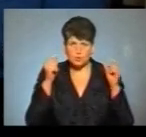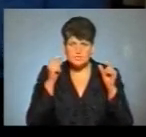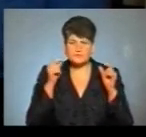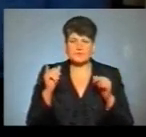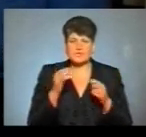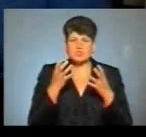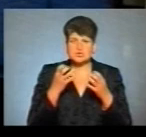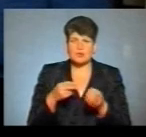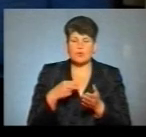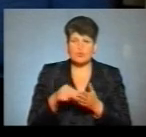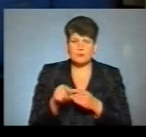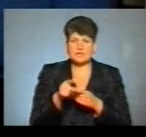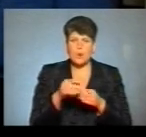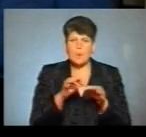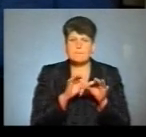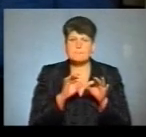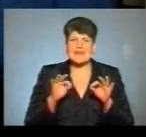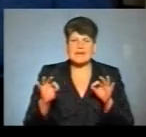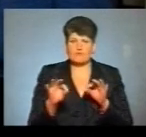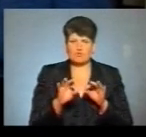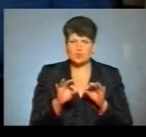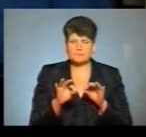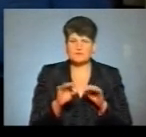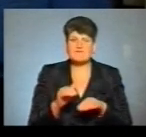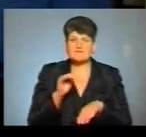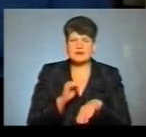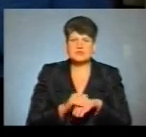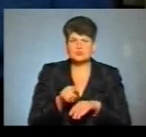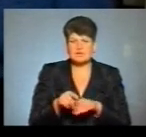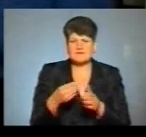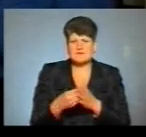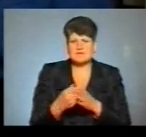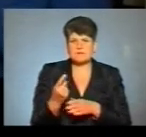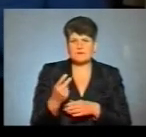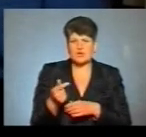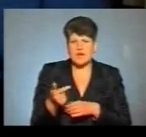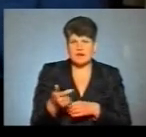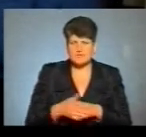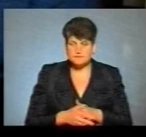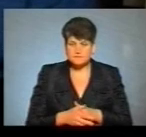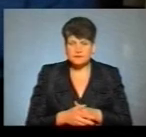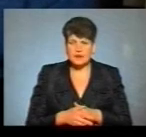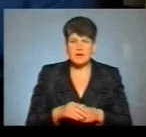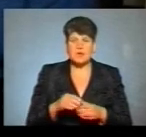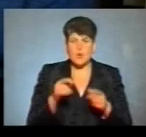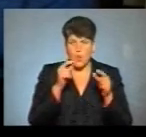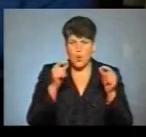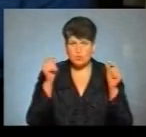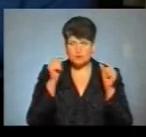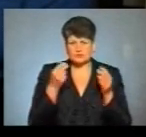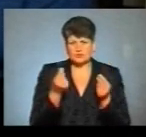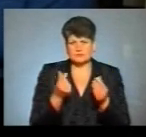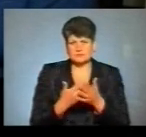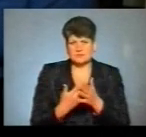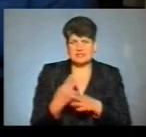і ми ще закупили отаку плівку. Фактично її собівартість 1,5 гривні. Самого обруча